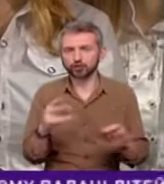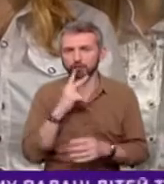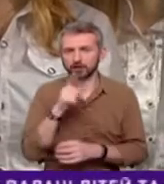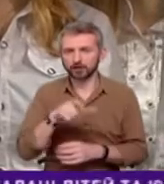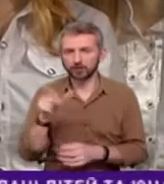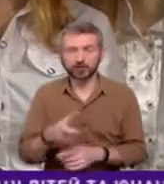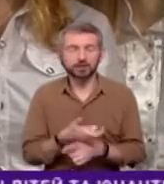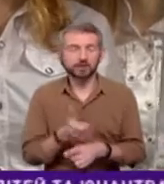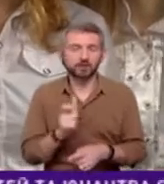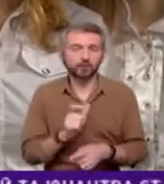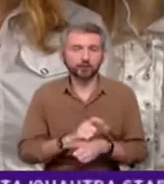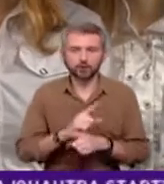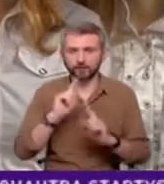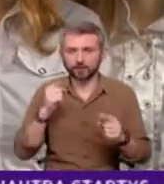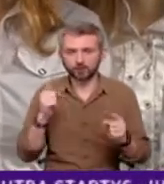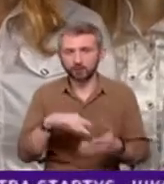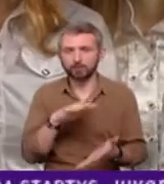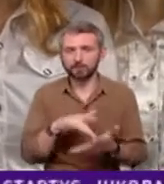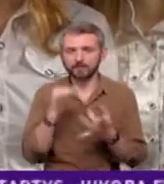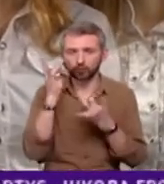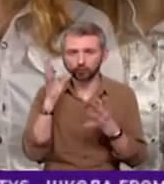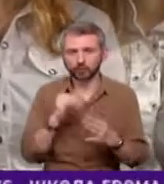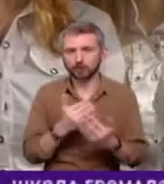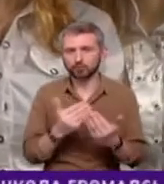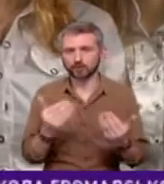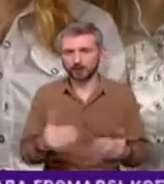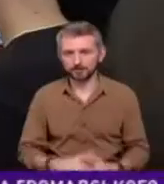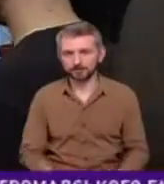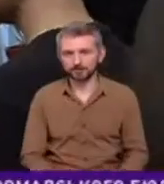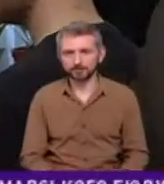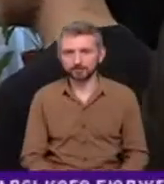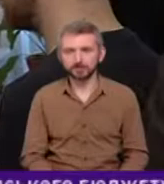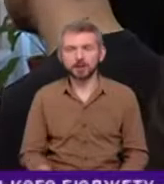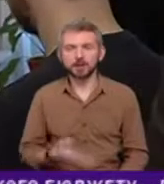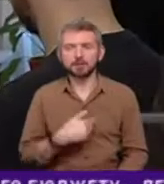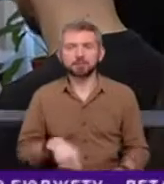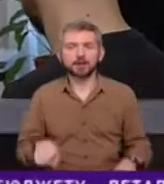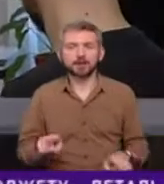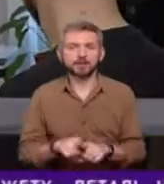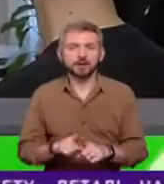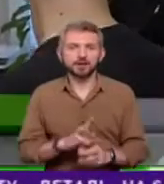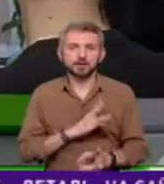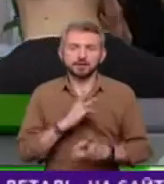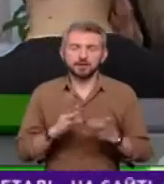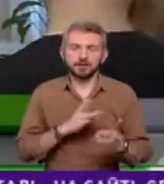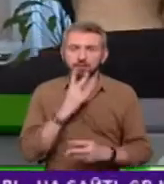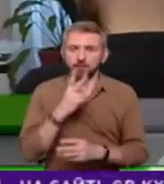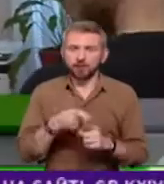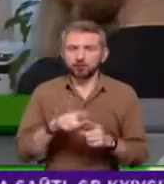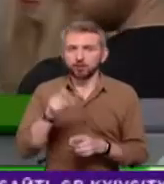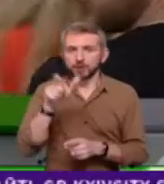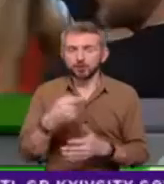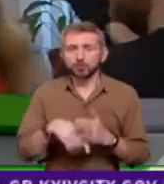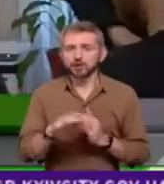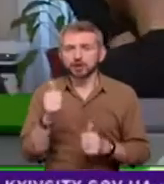в неймовірному, феноменальному місті культури і музеїв. Ми так загорілися бажанням побачити цю людину, тому